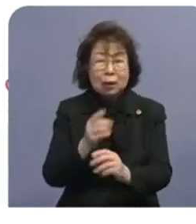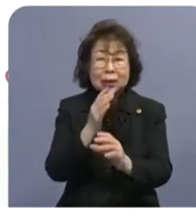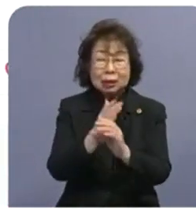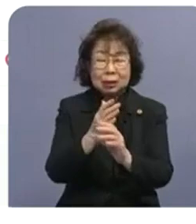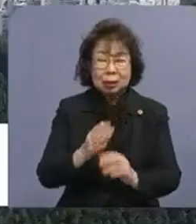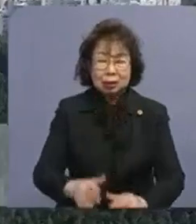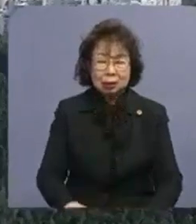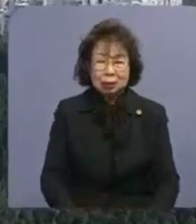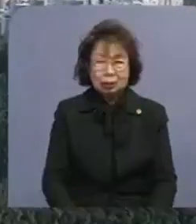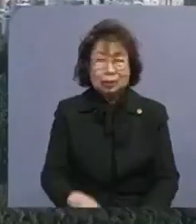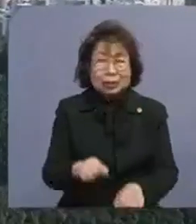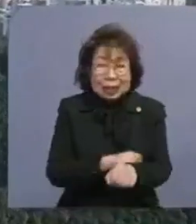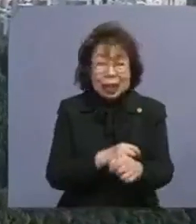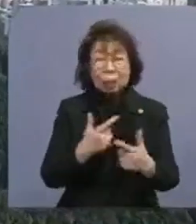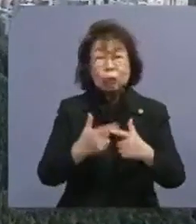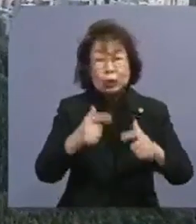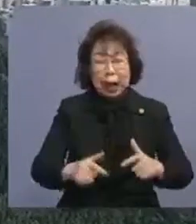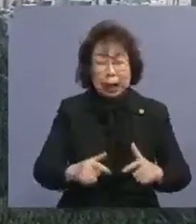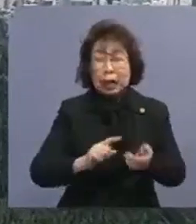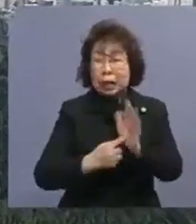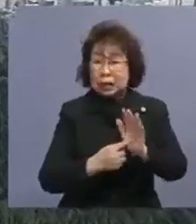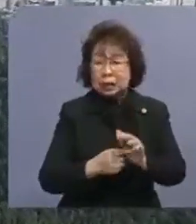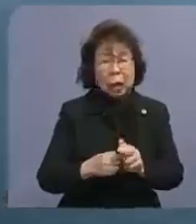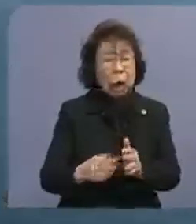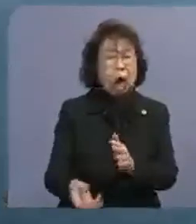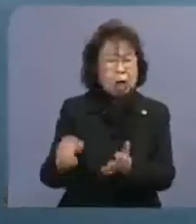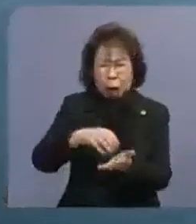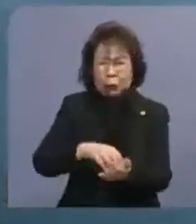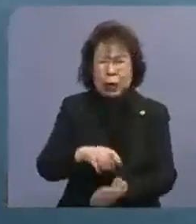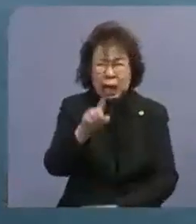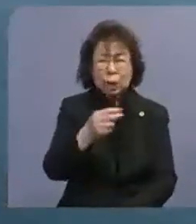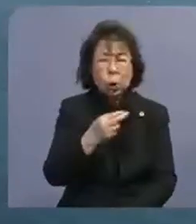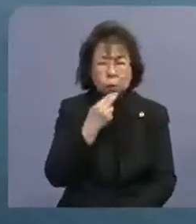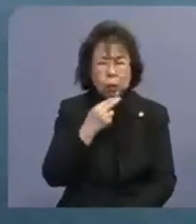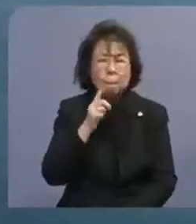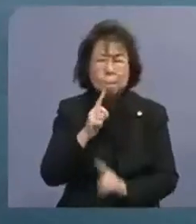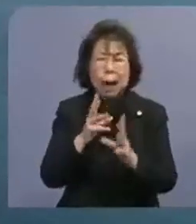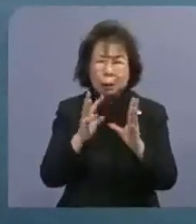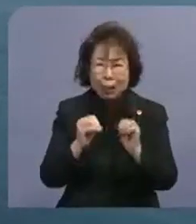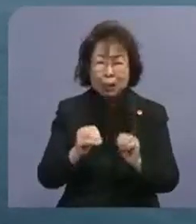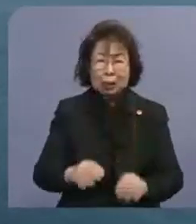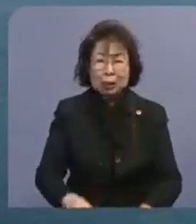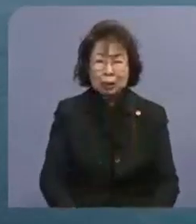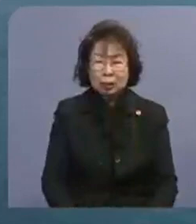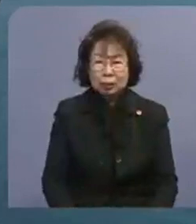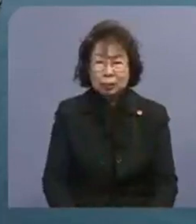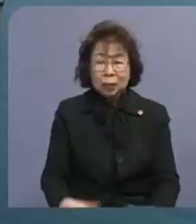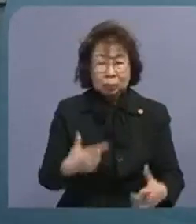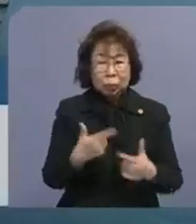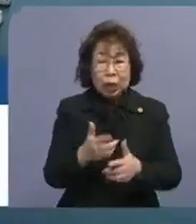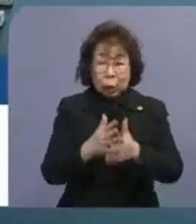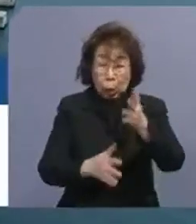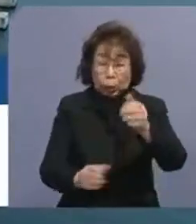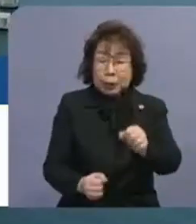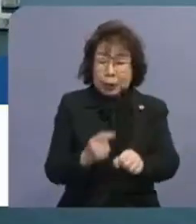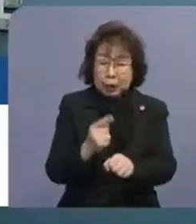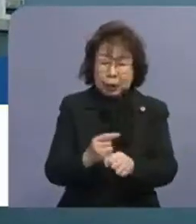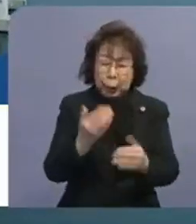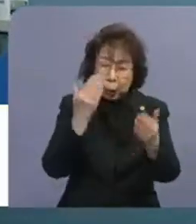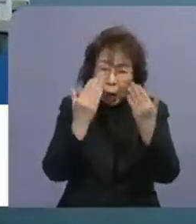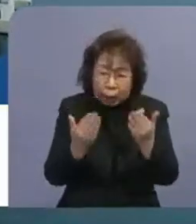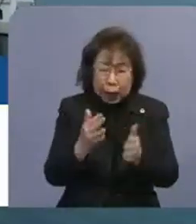우세합니다 특히 부산의 특색을 전혀 닮지 못했다는 지적이 나옵니다 우선처럼 도시의 특색이